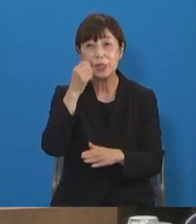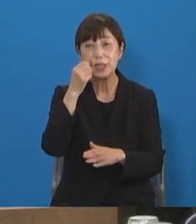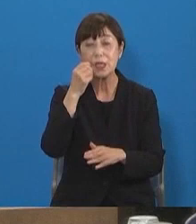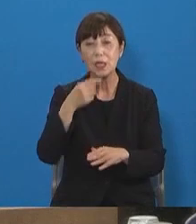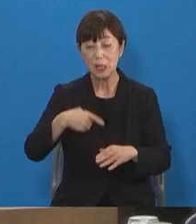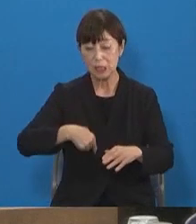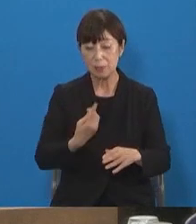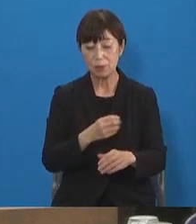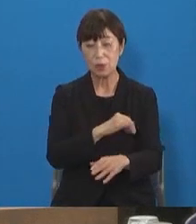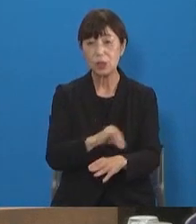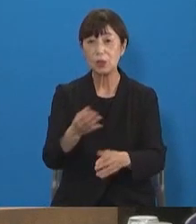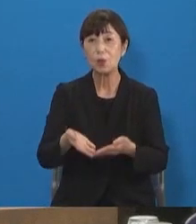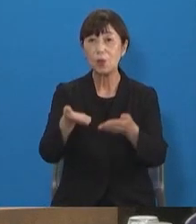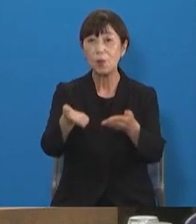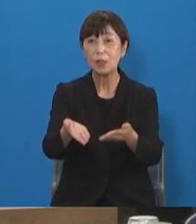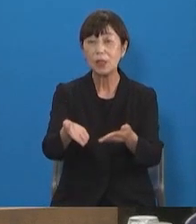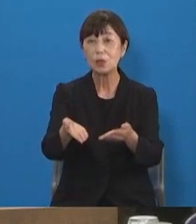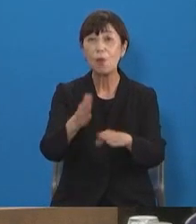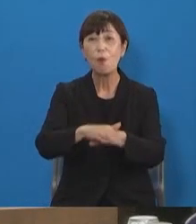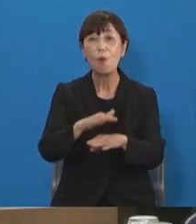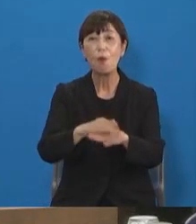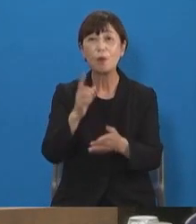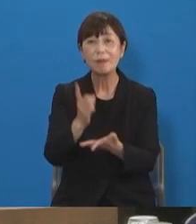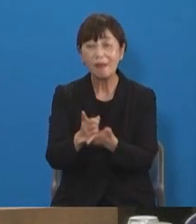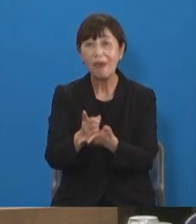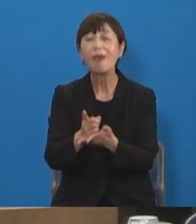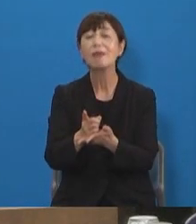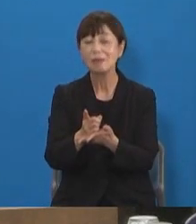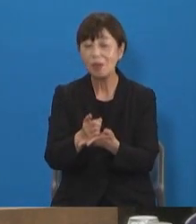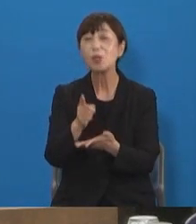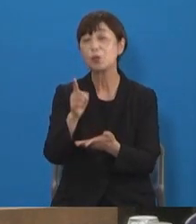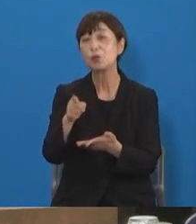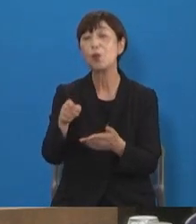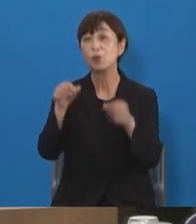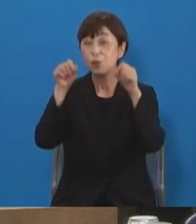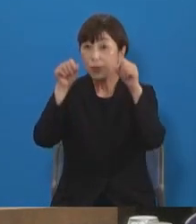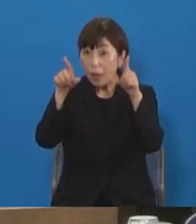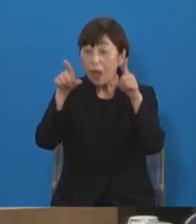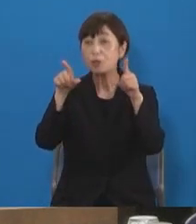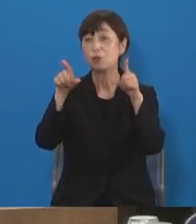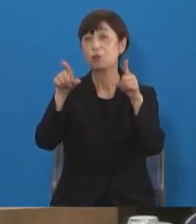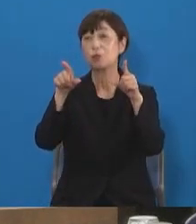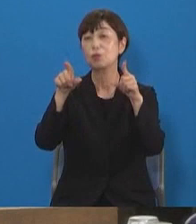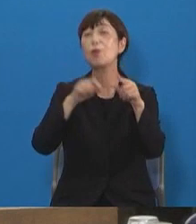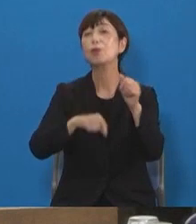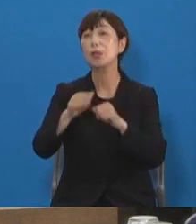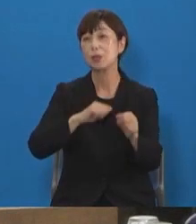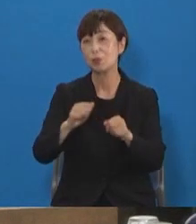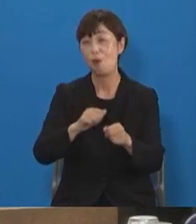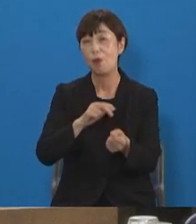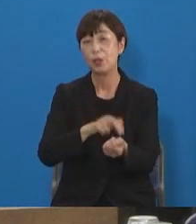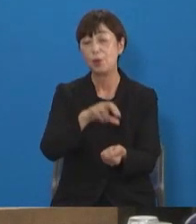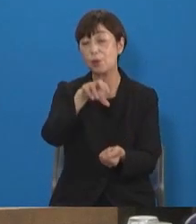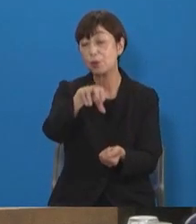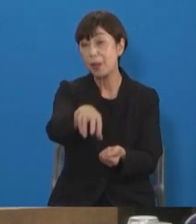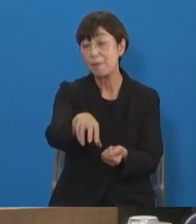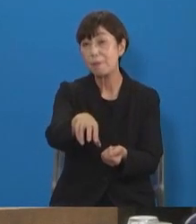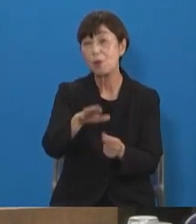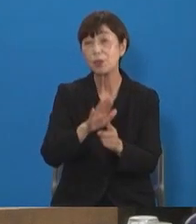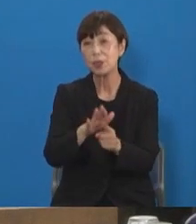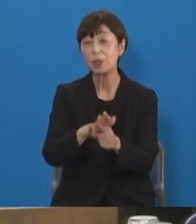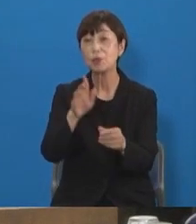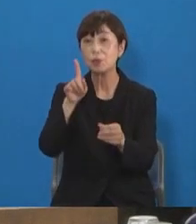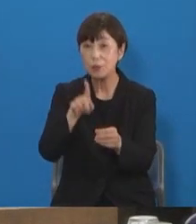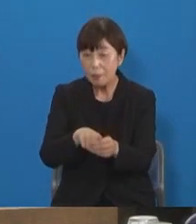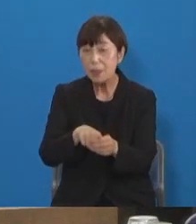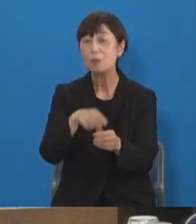を確保できないことなど、献血の仕組みや必要性を啓発することは、医療の現場を将来にわたり支援していくためにも